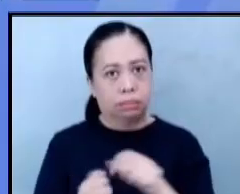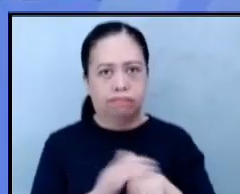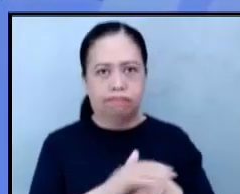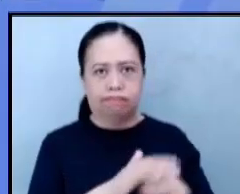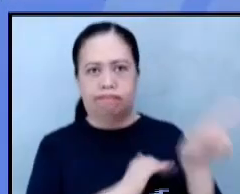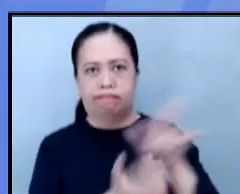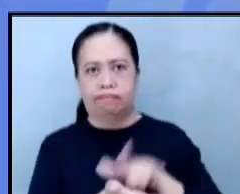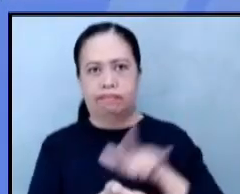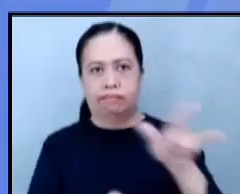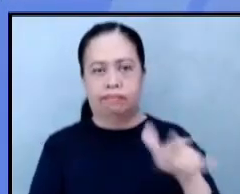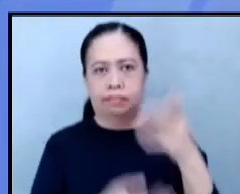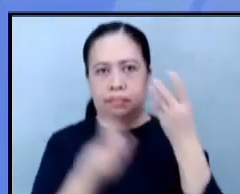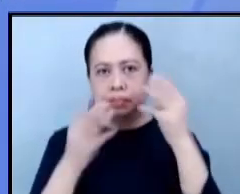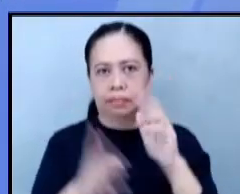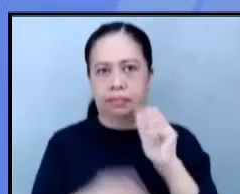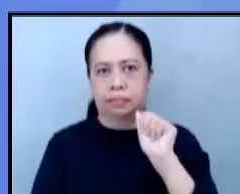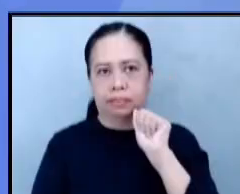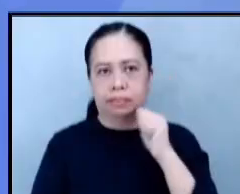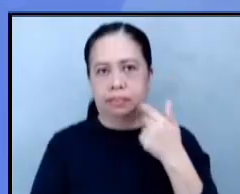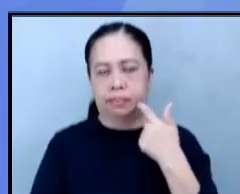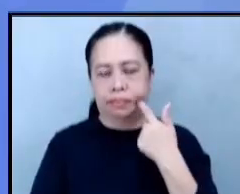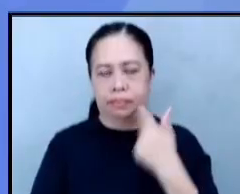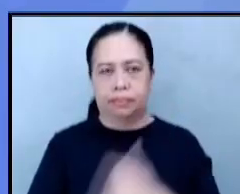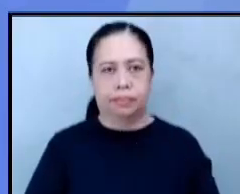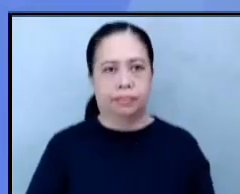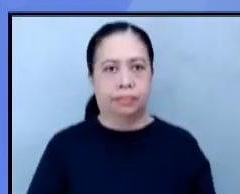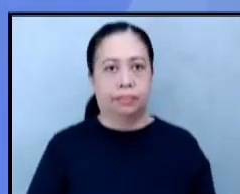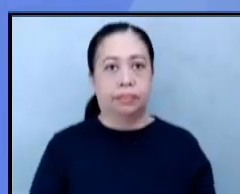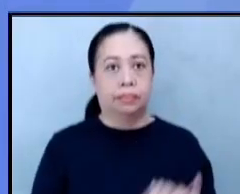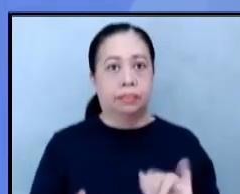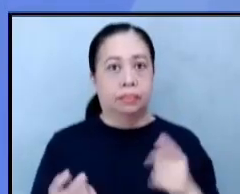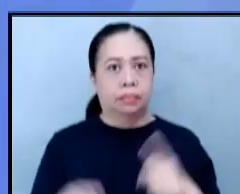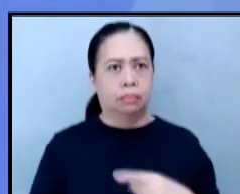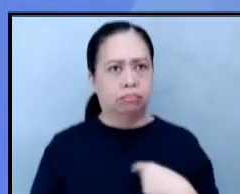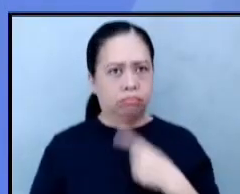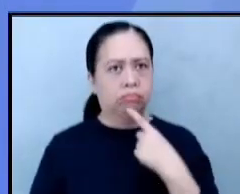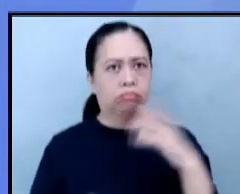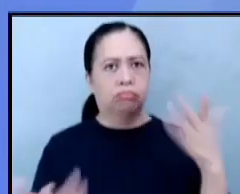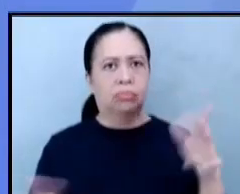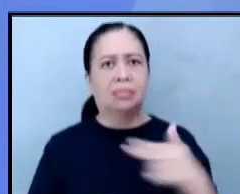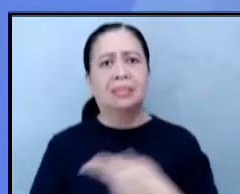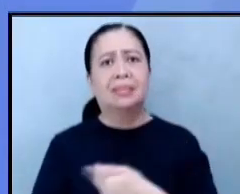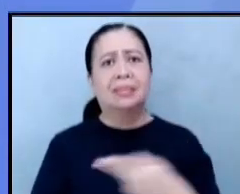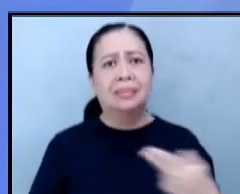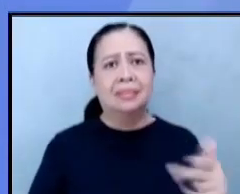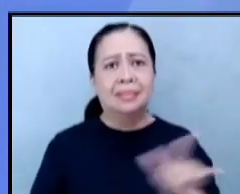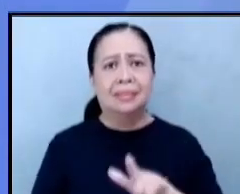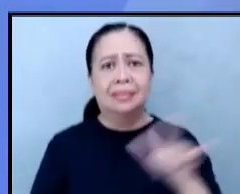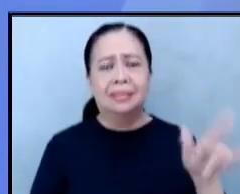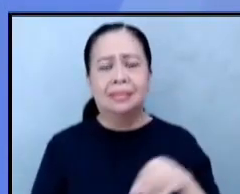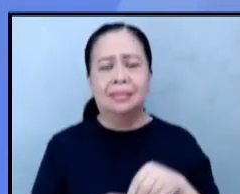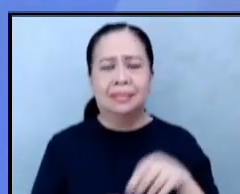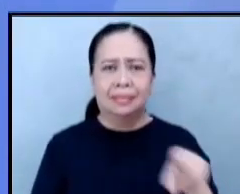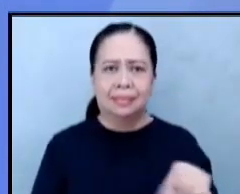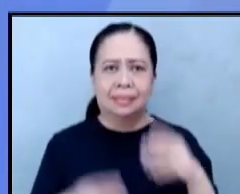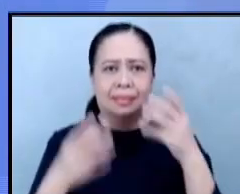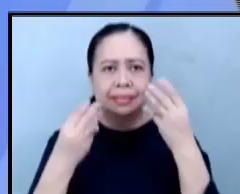Mayor Alice Guo sa bansa. Kasunod ito nang napaulat na nasa Indonesia na ang alkalde, si Alan Francisco sa